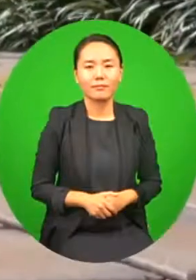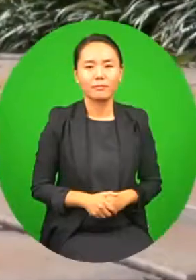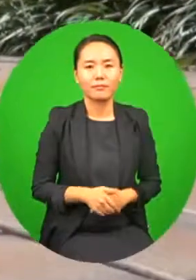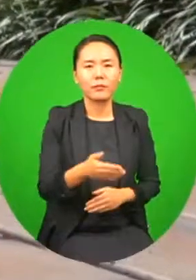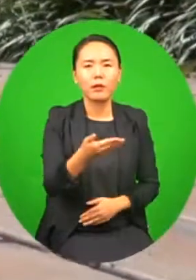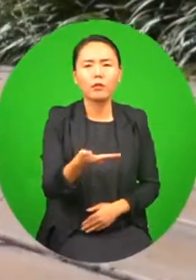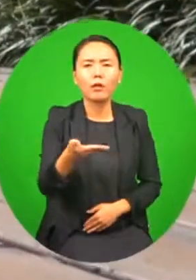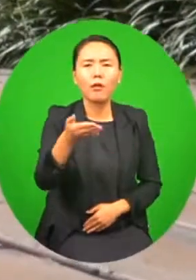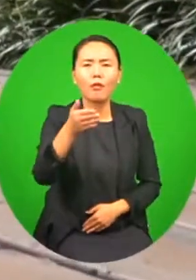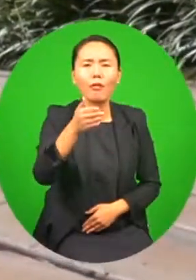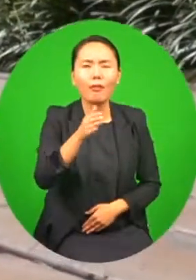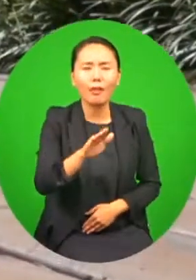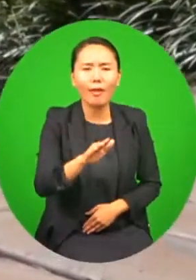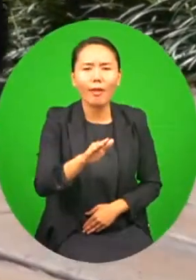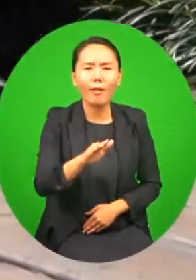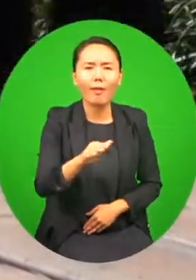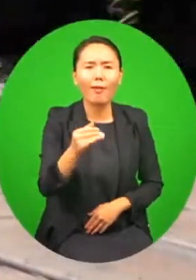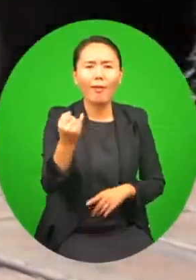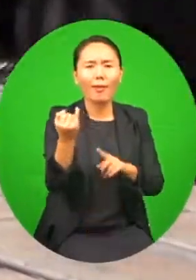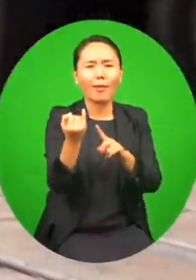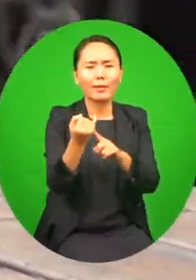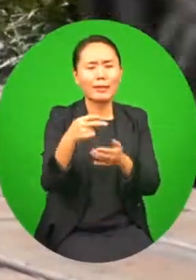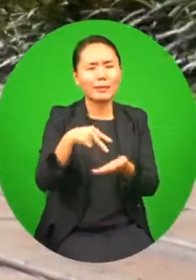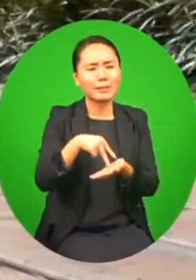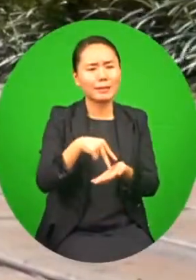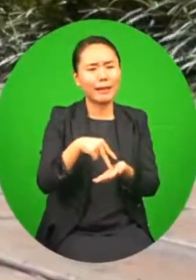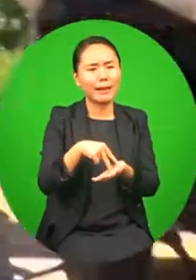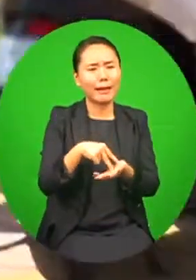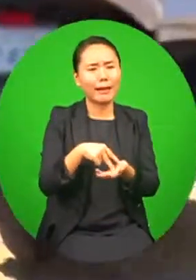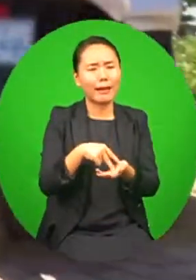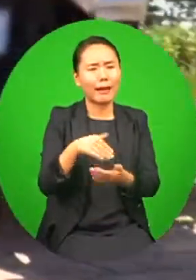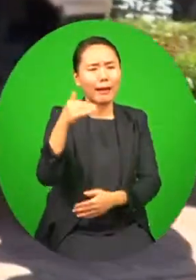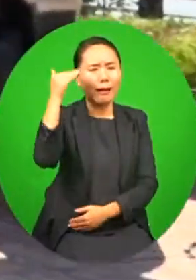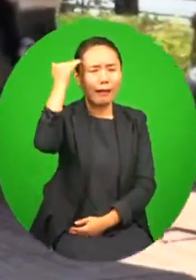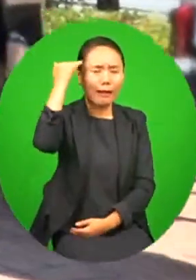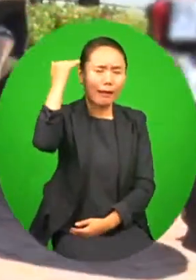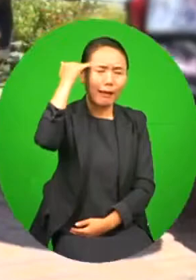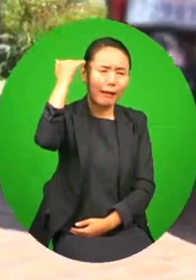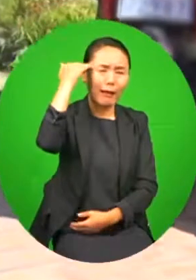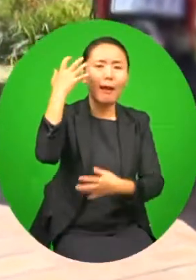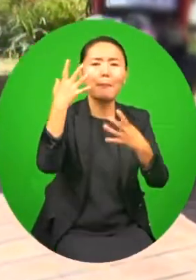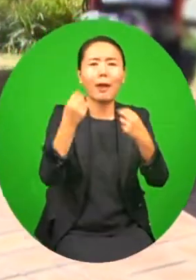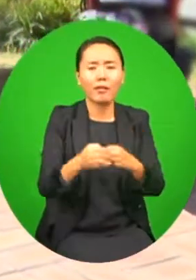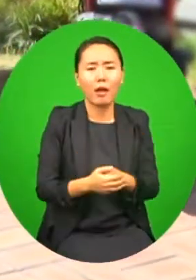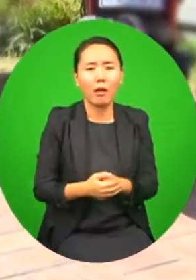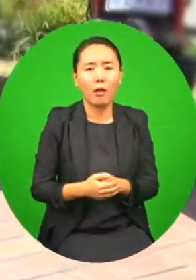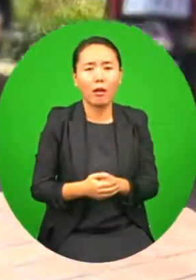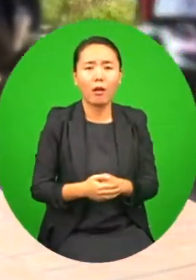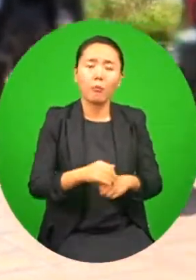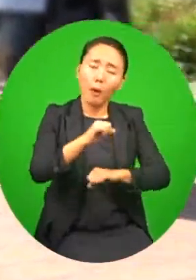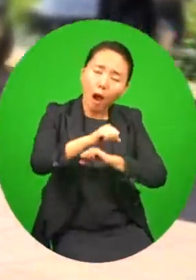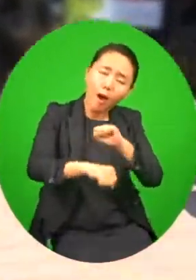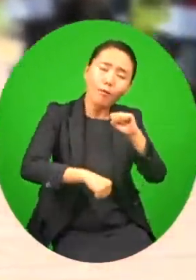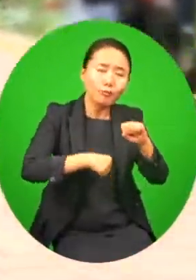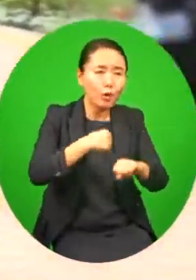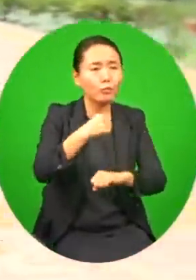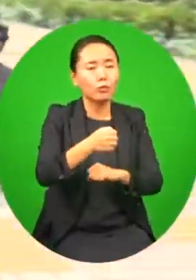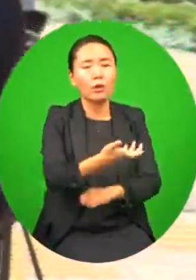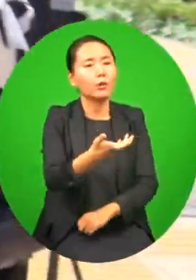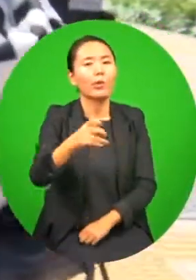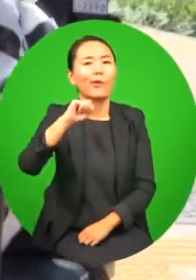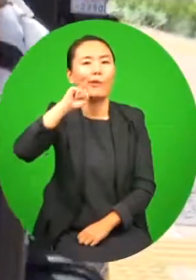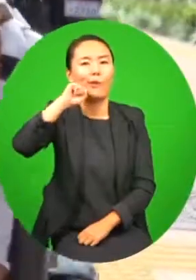그러나 성미 씨에게 인도는 장애물 투성이 마음 놓고 이동하기 어렵습니다. 인도 다니실